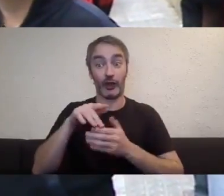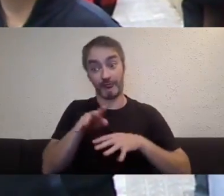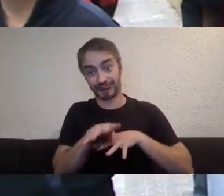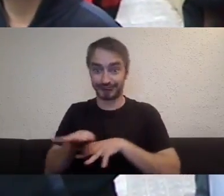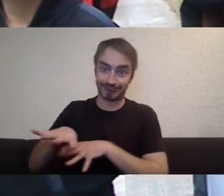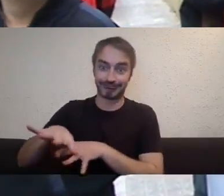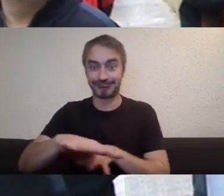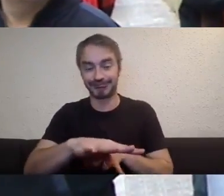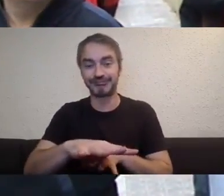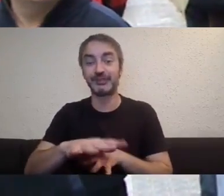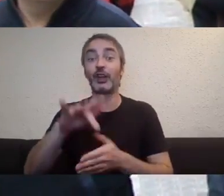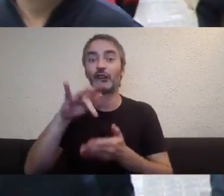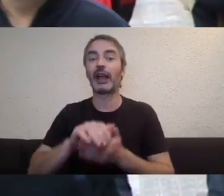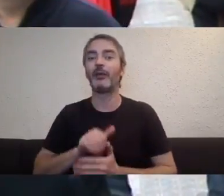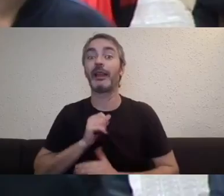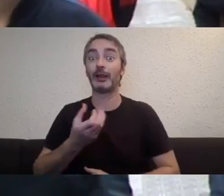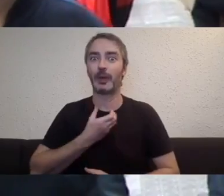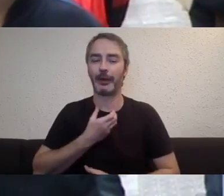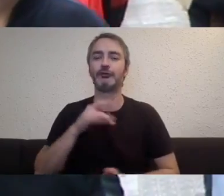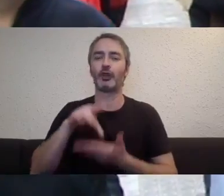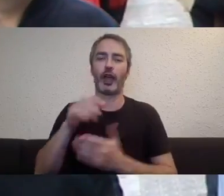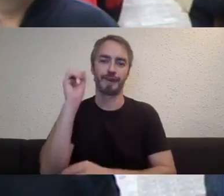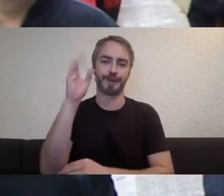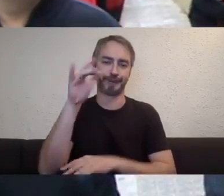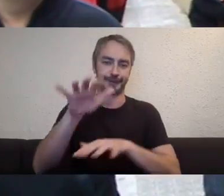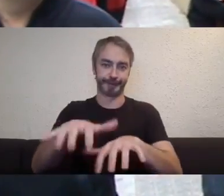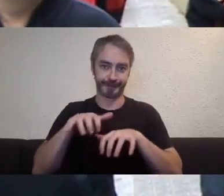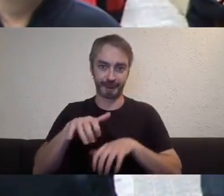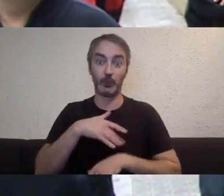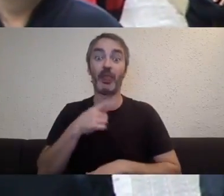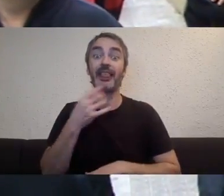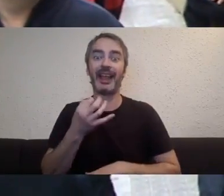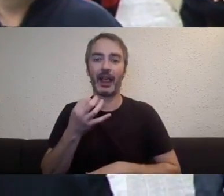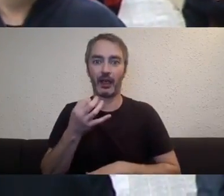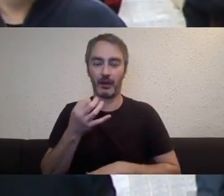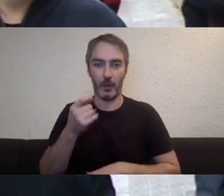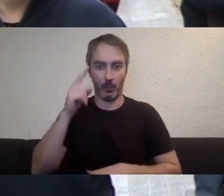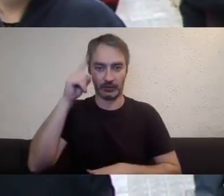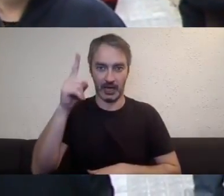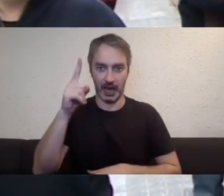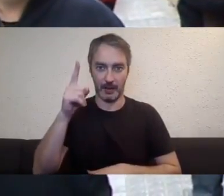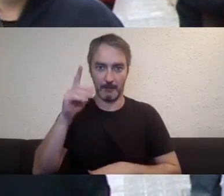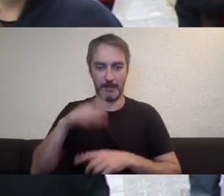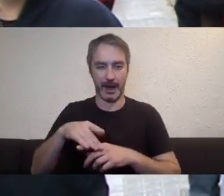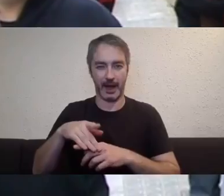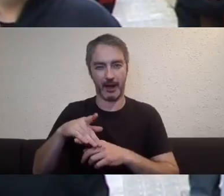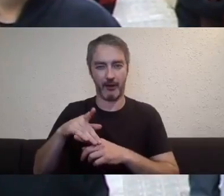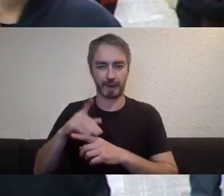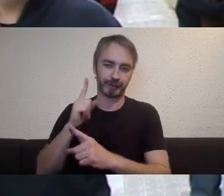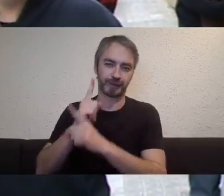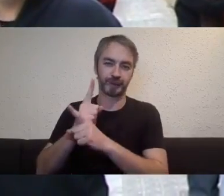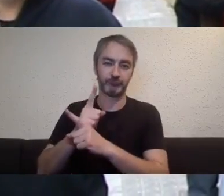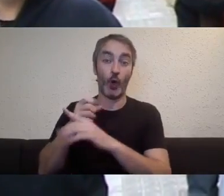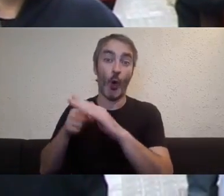que hi havia plena el districte i que llavors hi havia el dispositiu d'UPAs en pleno allà i hi havia